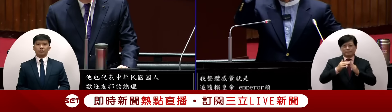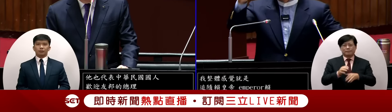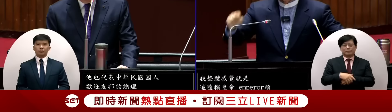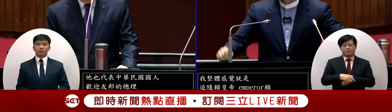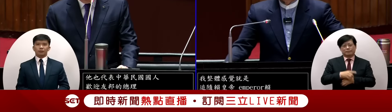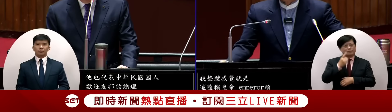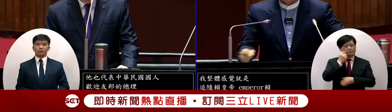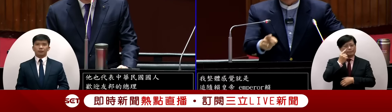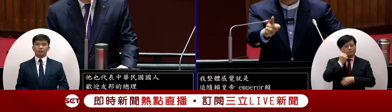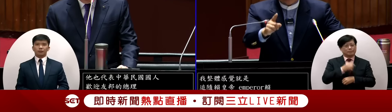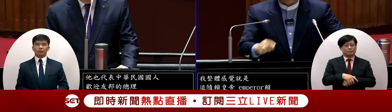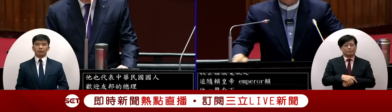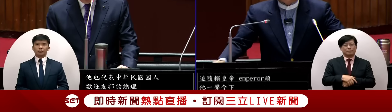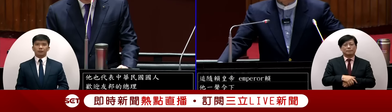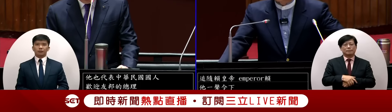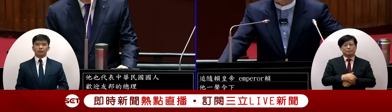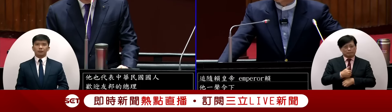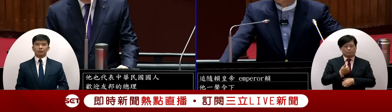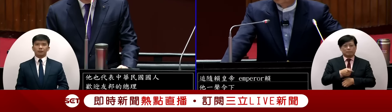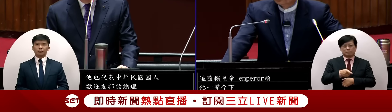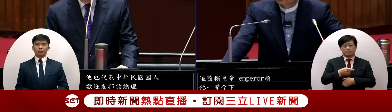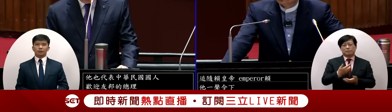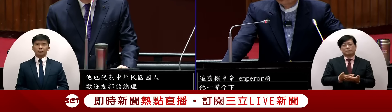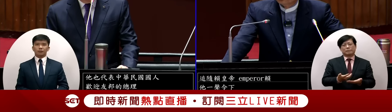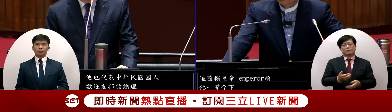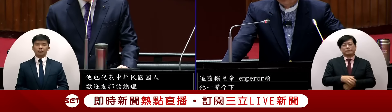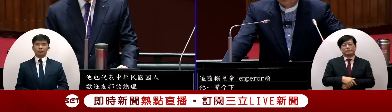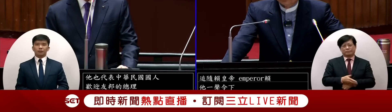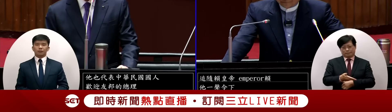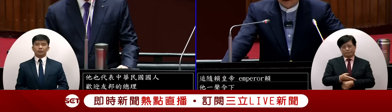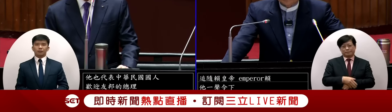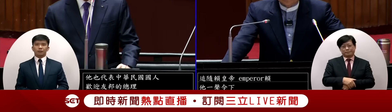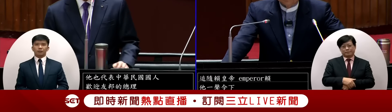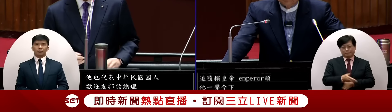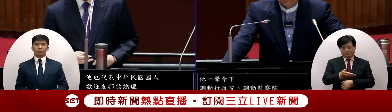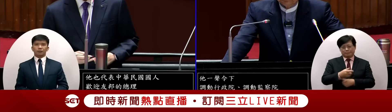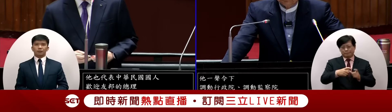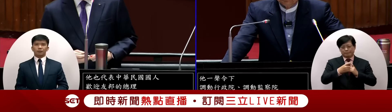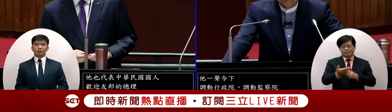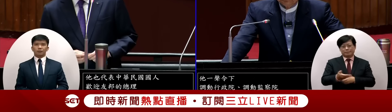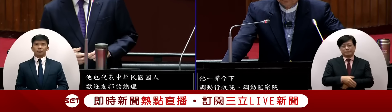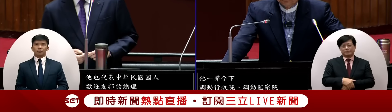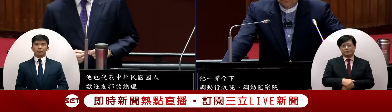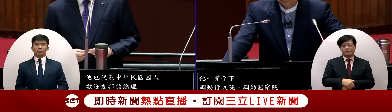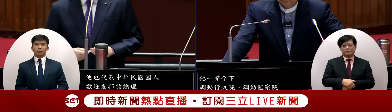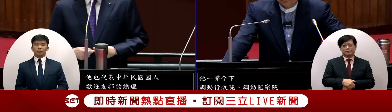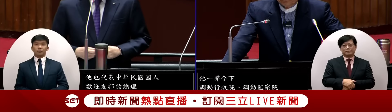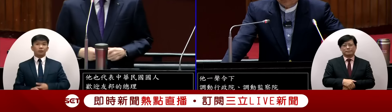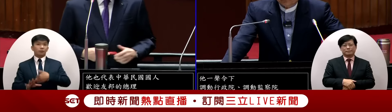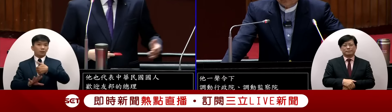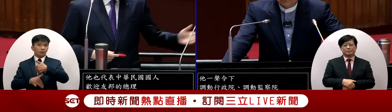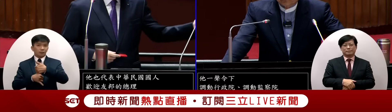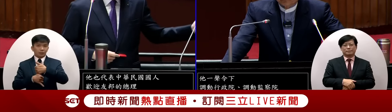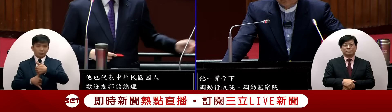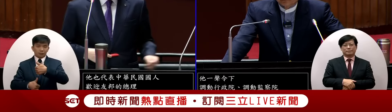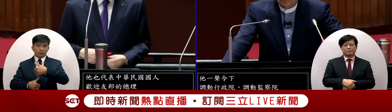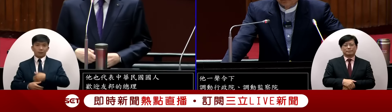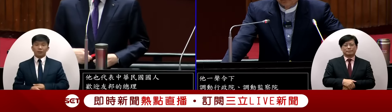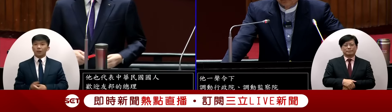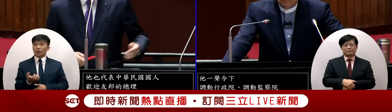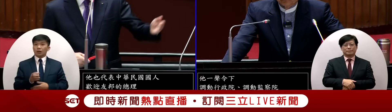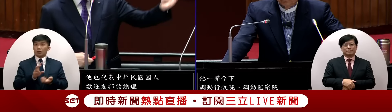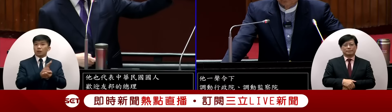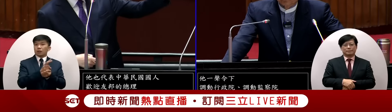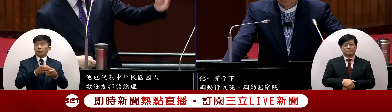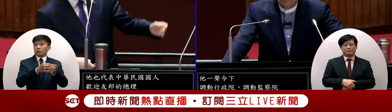可怜啊，你可以讲，给你讲30秒，来，你讲。 委员，你刚刚跟林部长